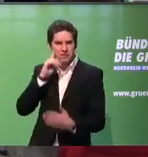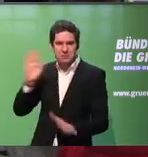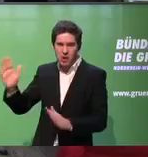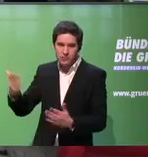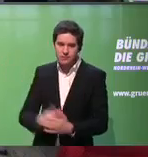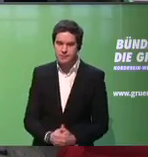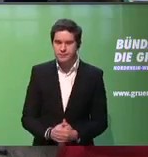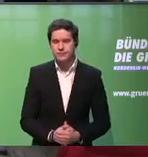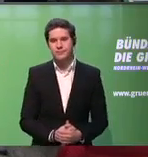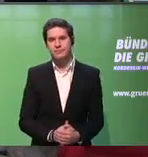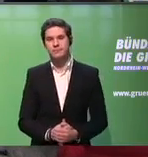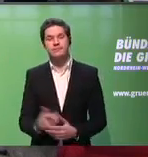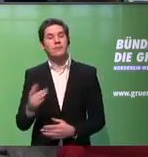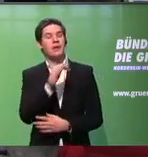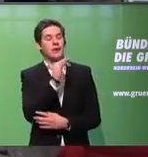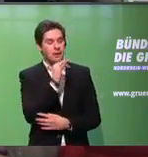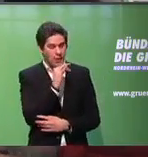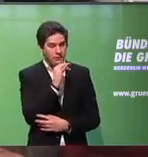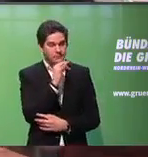Ja,